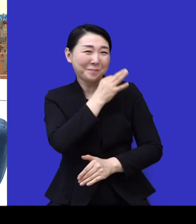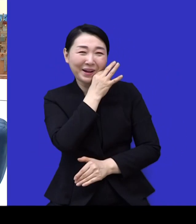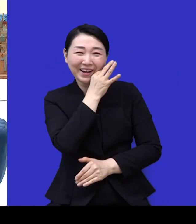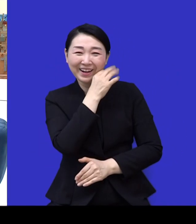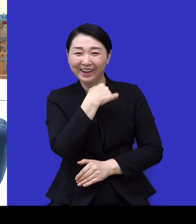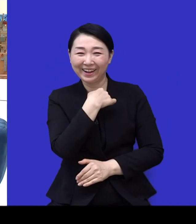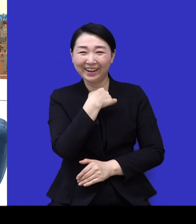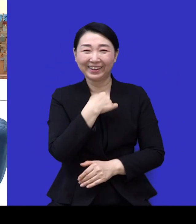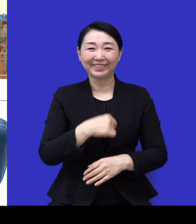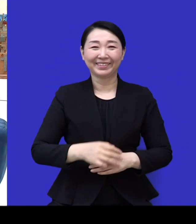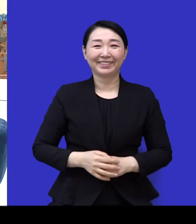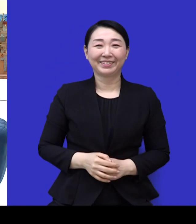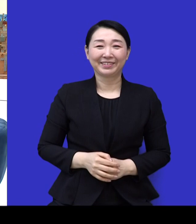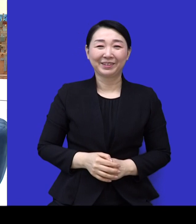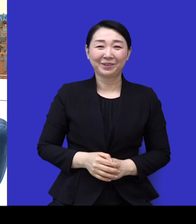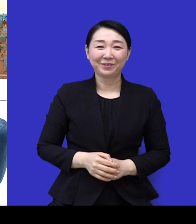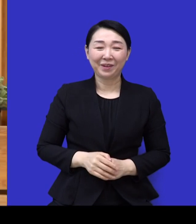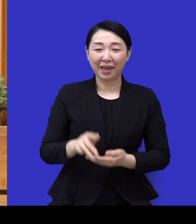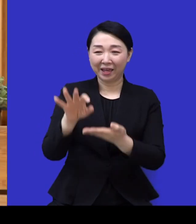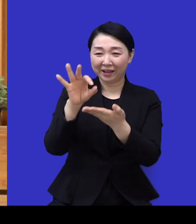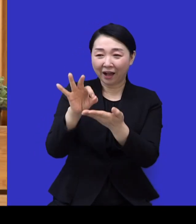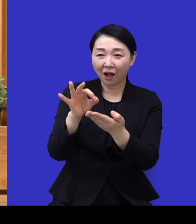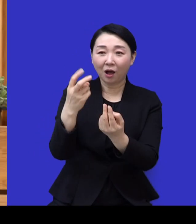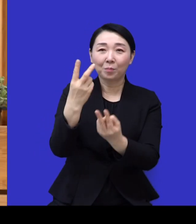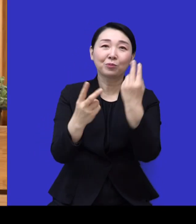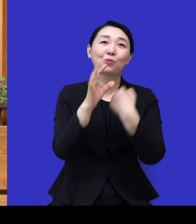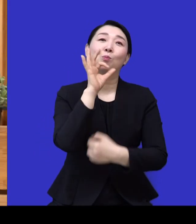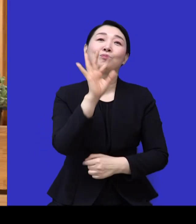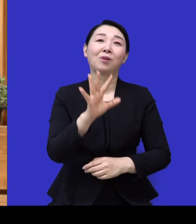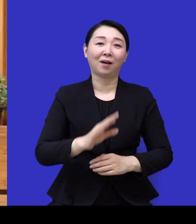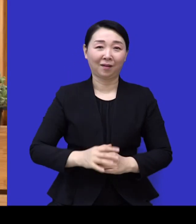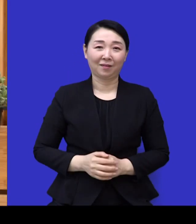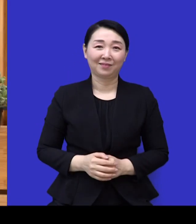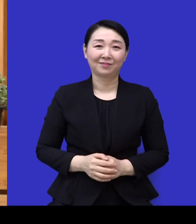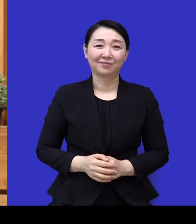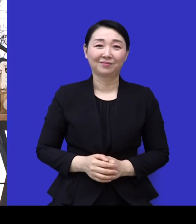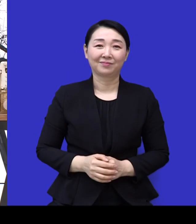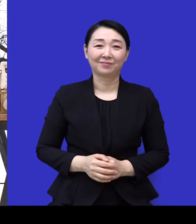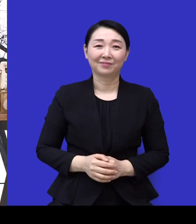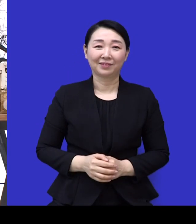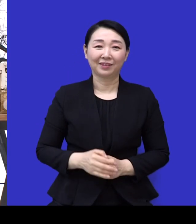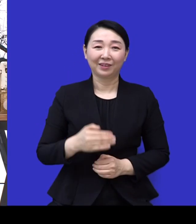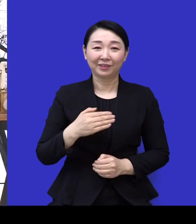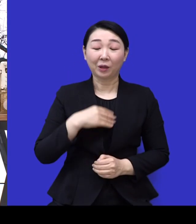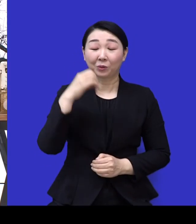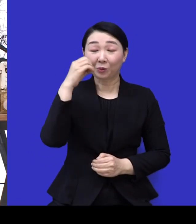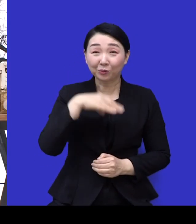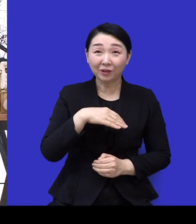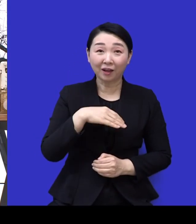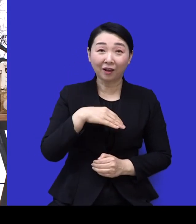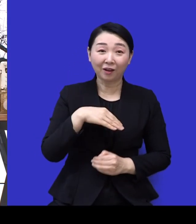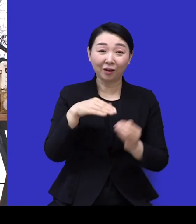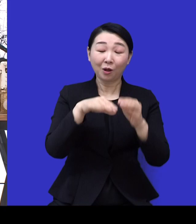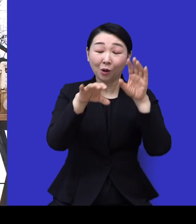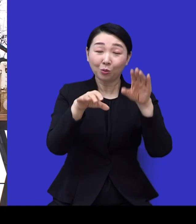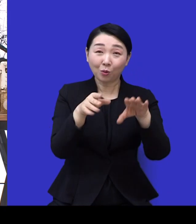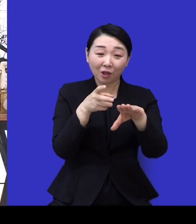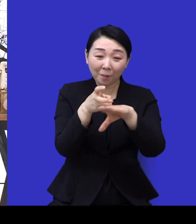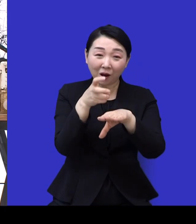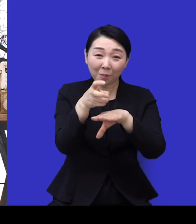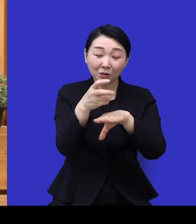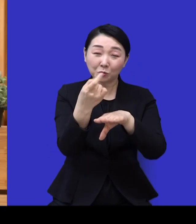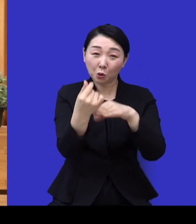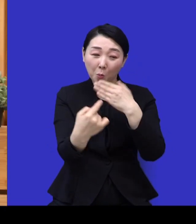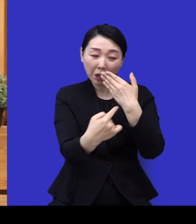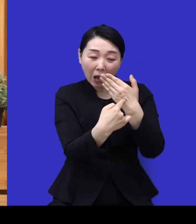굉장히 부끄러워집니다 지금. 값으로 따질 수 없는 예, 갑자기 일인데. 이거 값으로 따질 수 없는. 네. 그러니까요. 저도 그냥 동네 마을버스 거기 그래요, 광고판 그래요. 같은데 그래요,